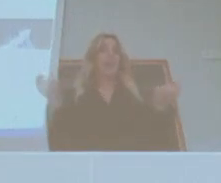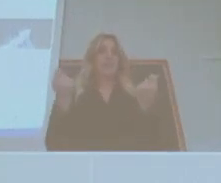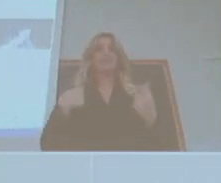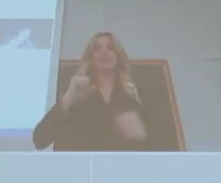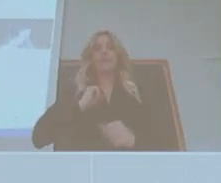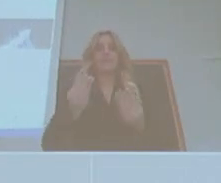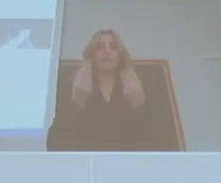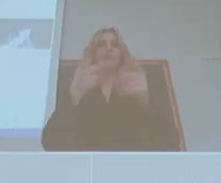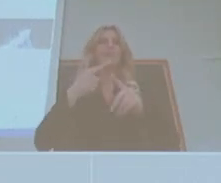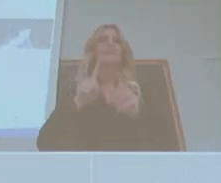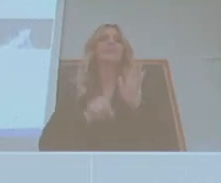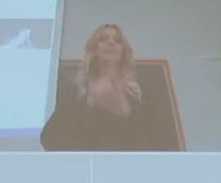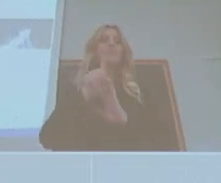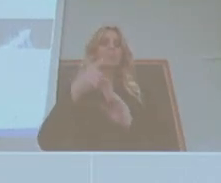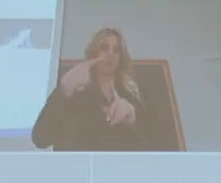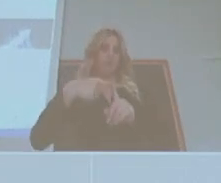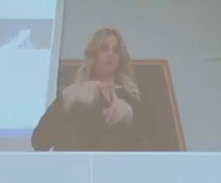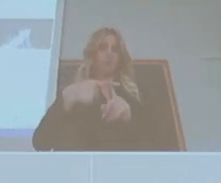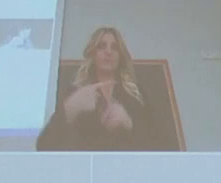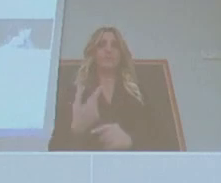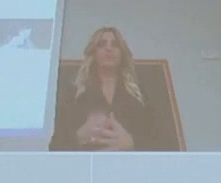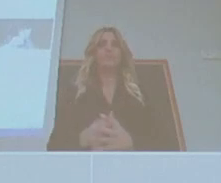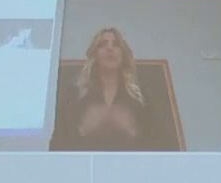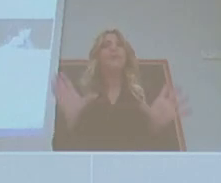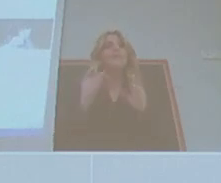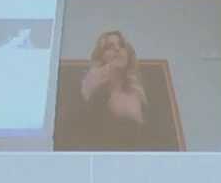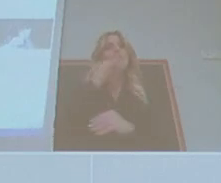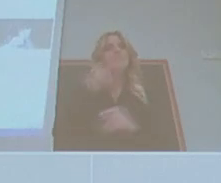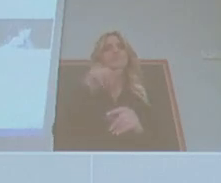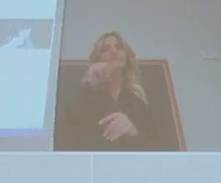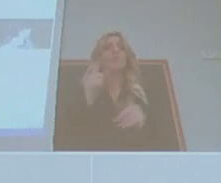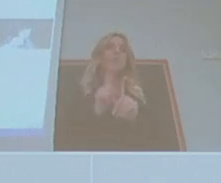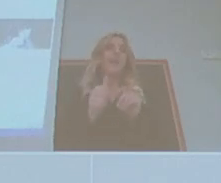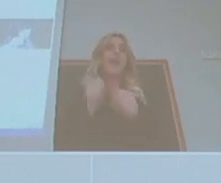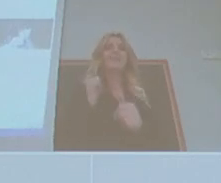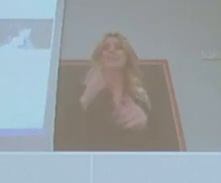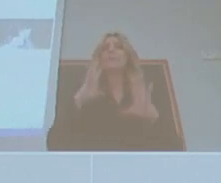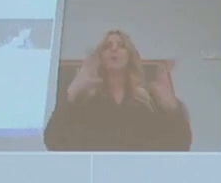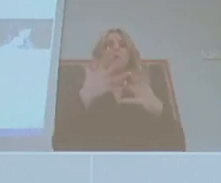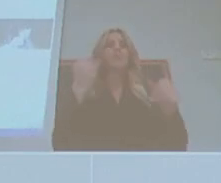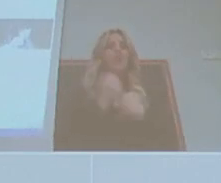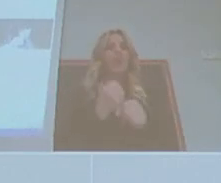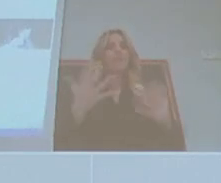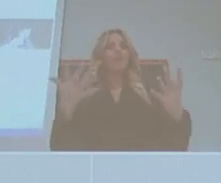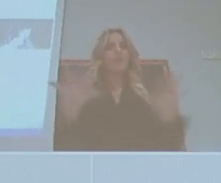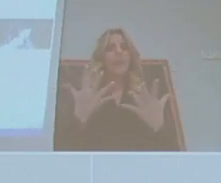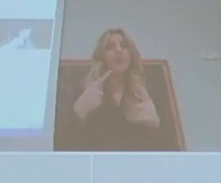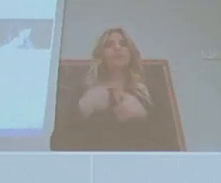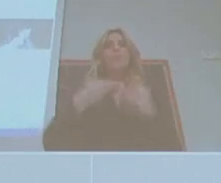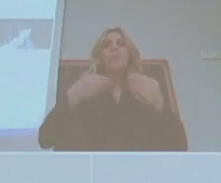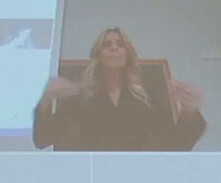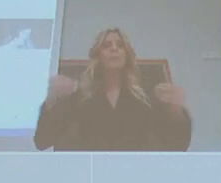concreto. I primi 3 giorni servono per dare un po' un'anteprima di quello che è il mondo del lavoro e di quelle che potranno essere anche le professioni future